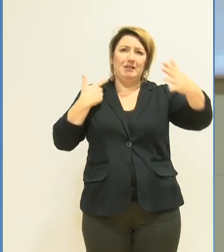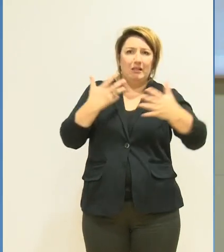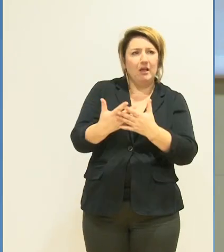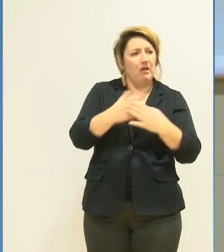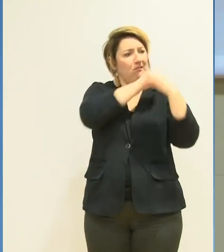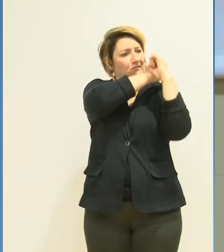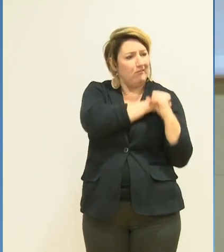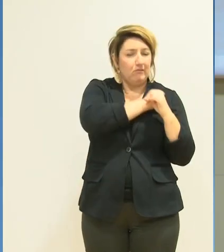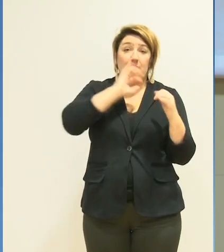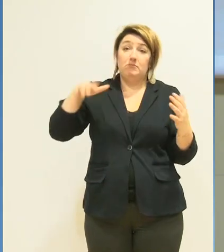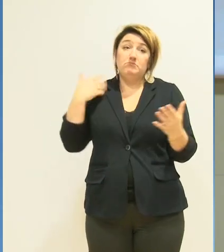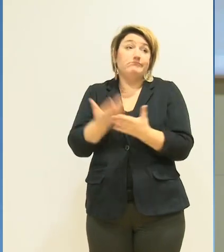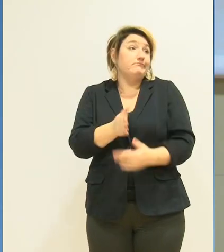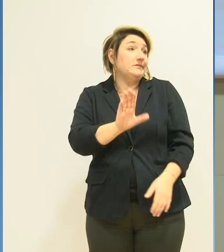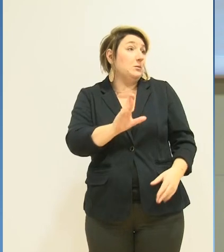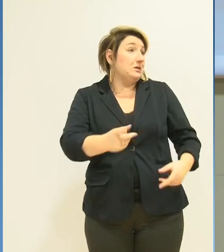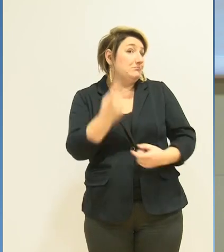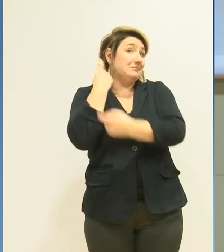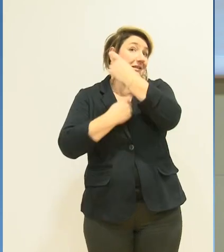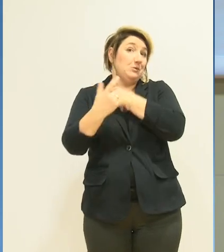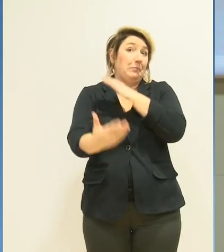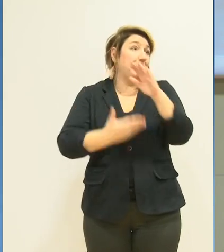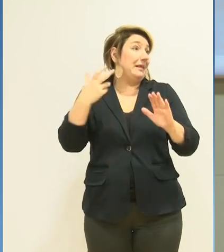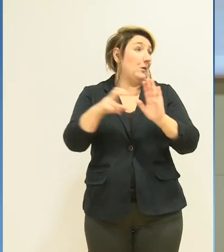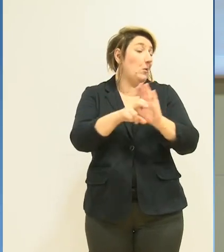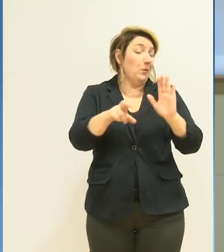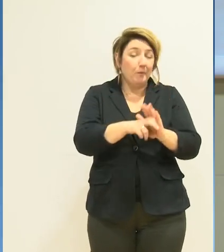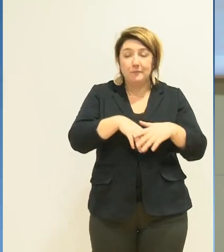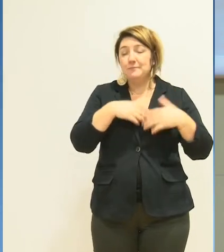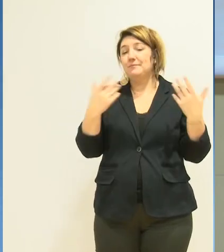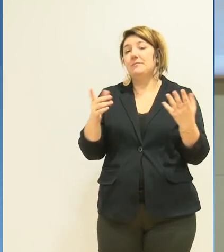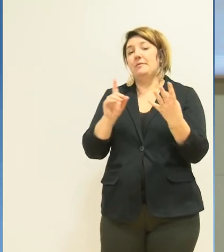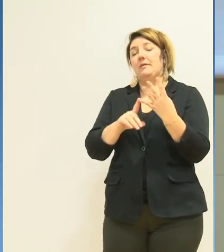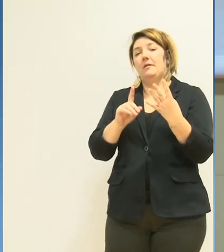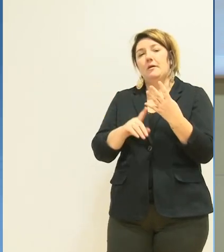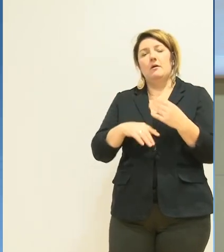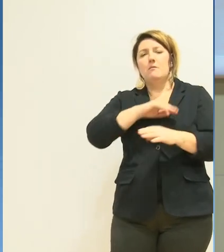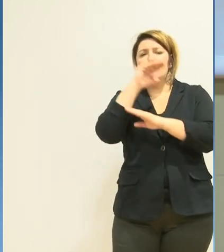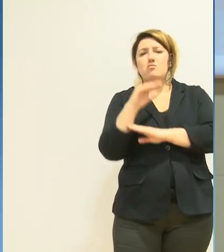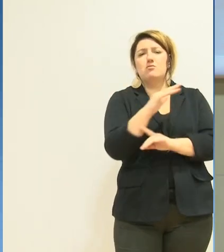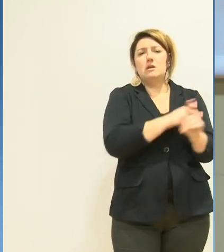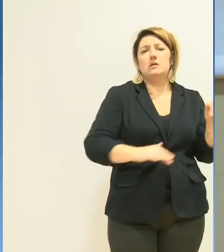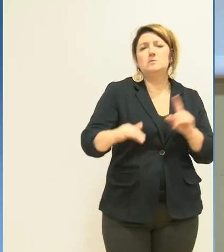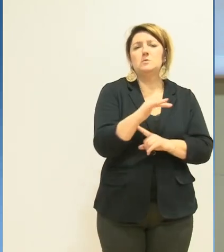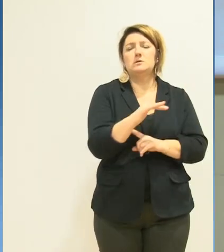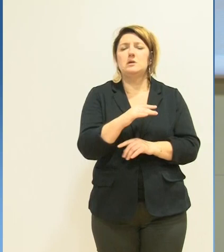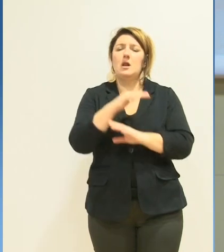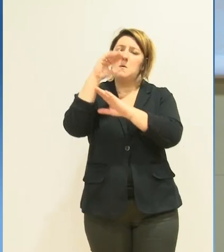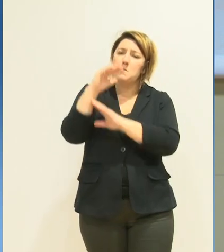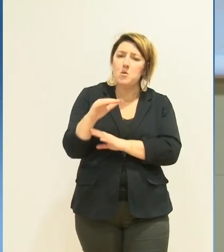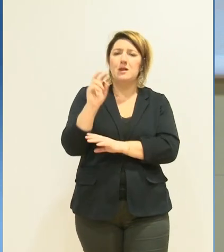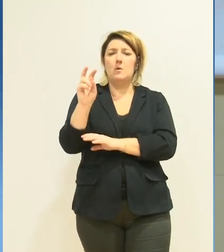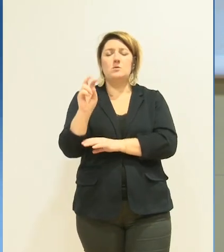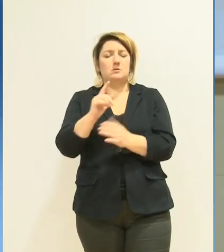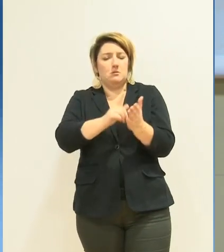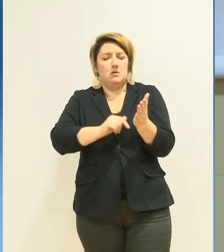enfin une dernière mesure éminemment social qui fait partie de ce bouclier social et écologique ne pas augmenter les impôts